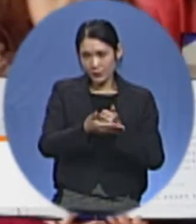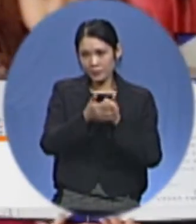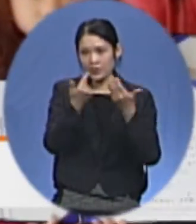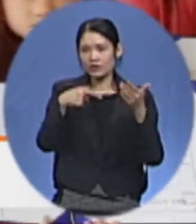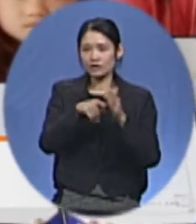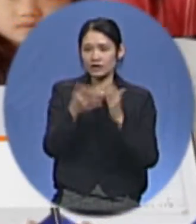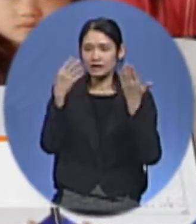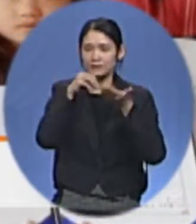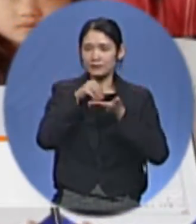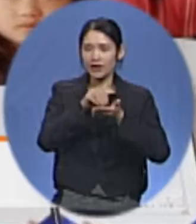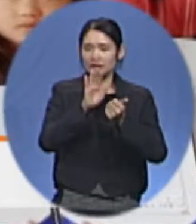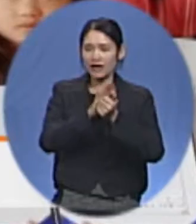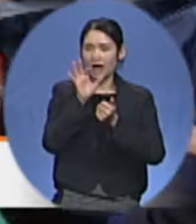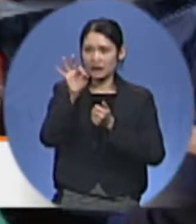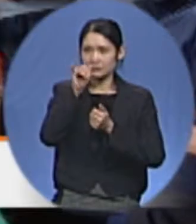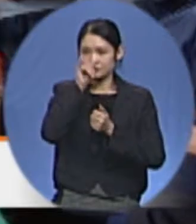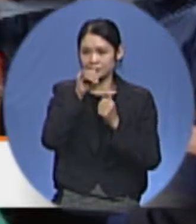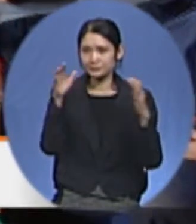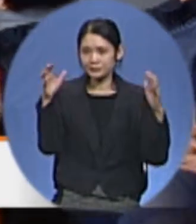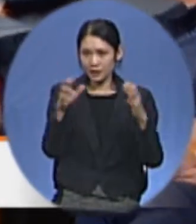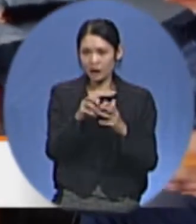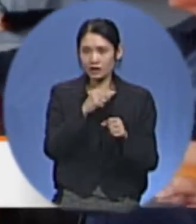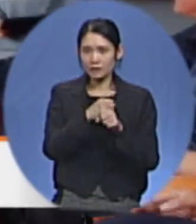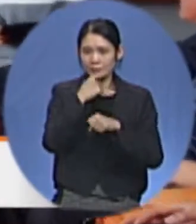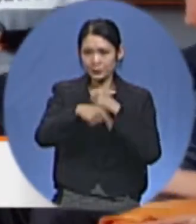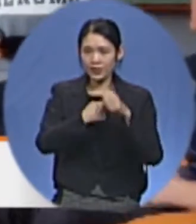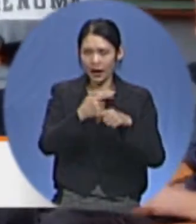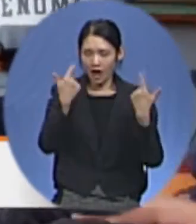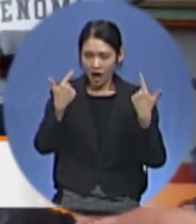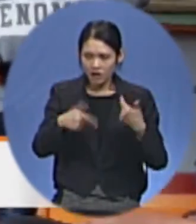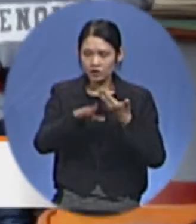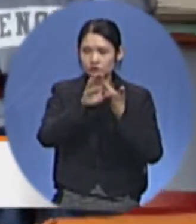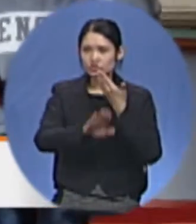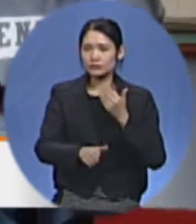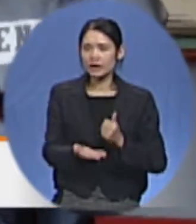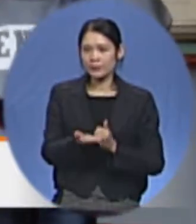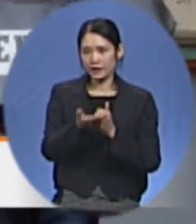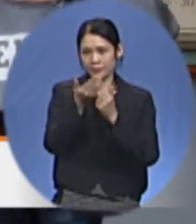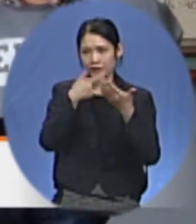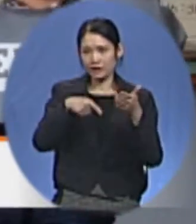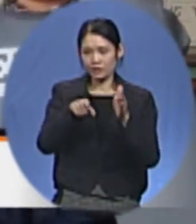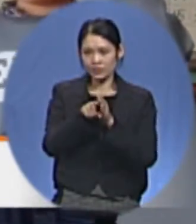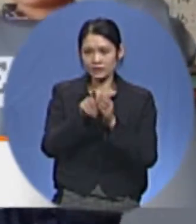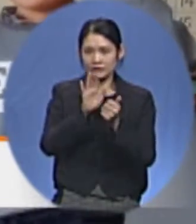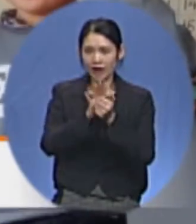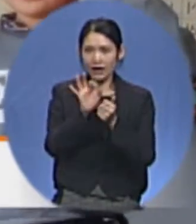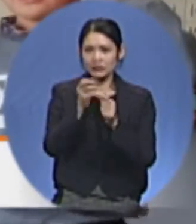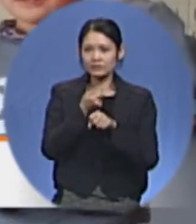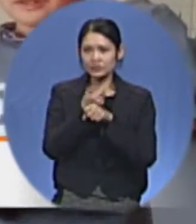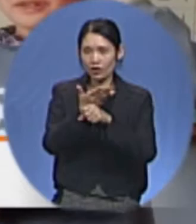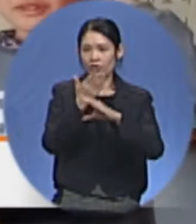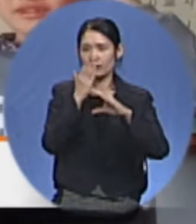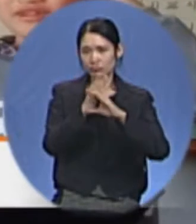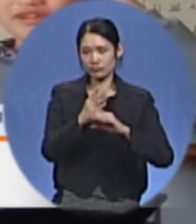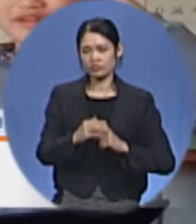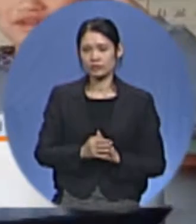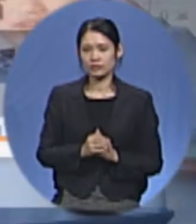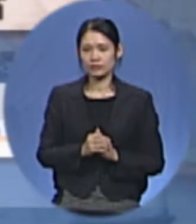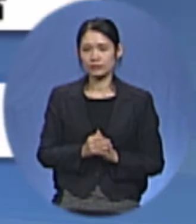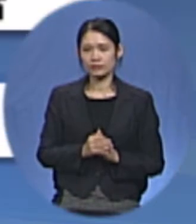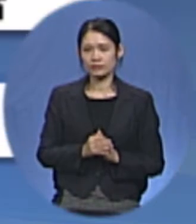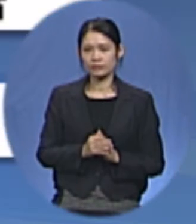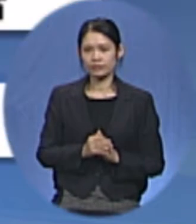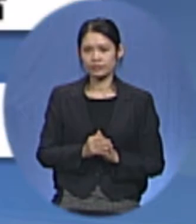입학 장학금을 마련했다며 총동창회는 매년 후배 인재 육성을 위해 장학금을 전달하고 있다고 밝혔습니다.